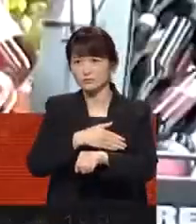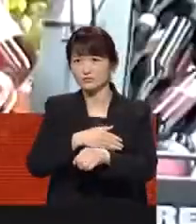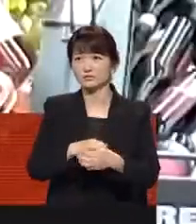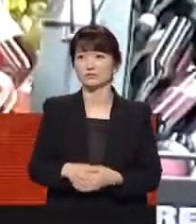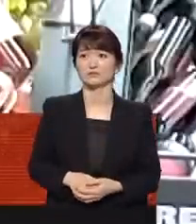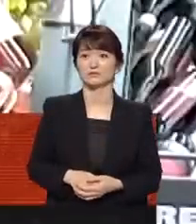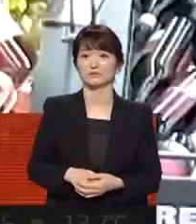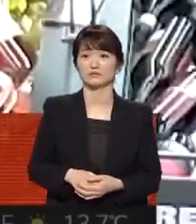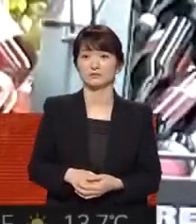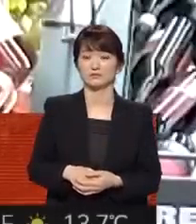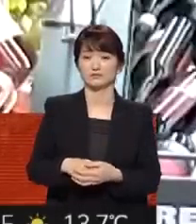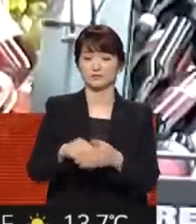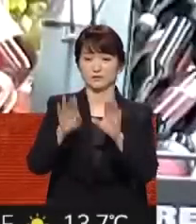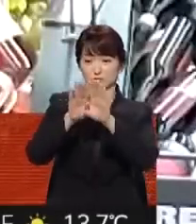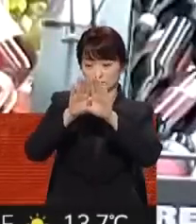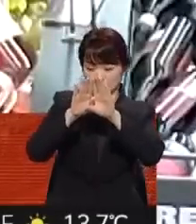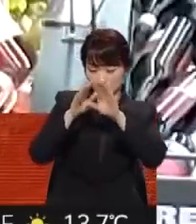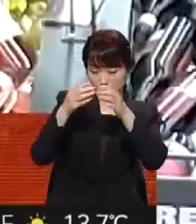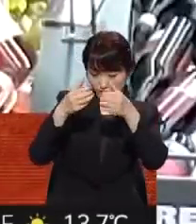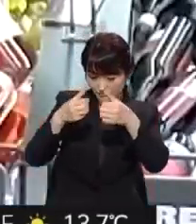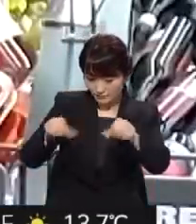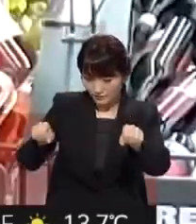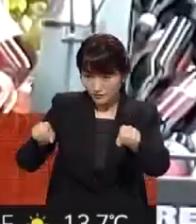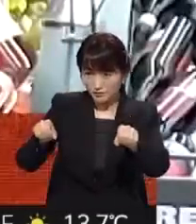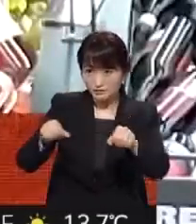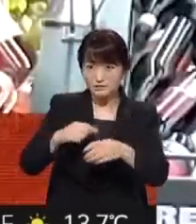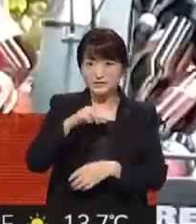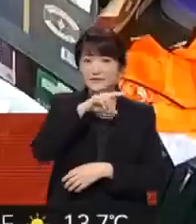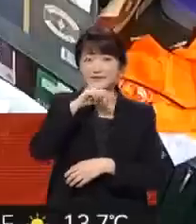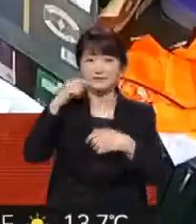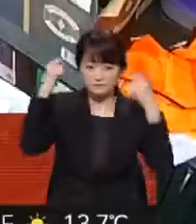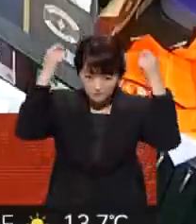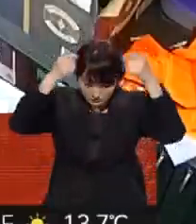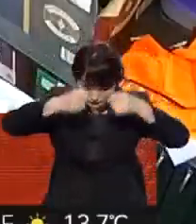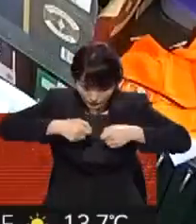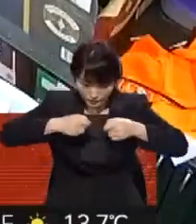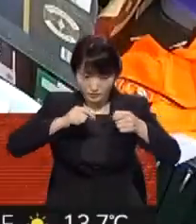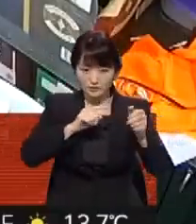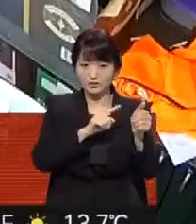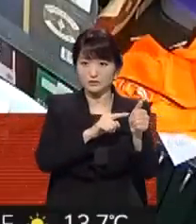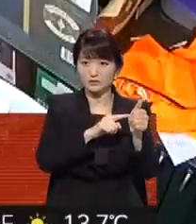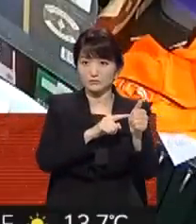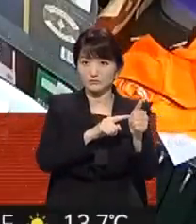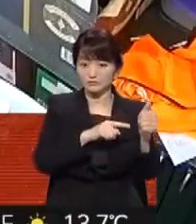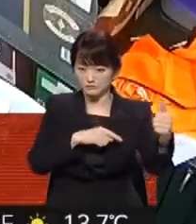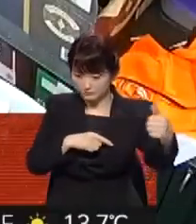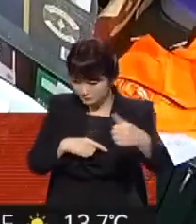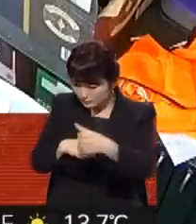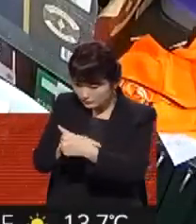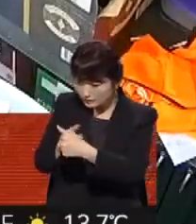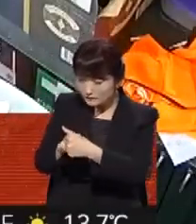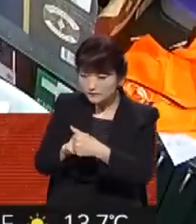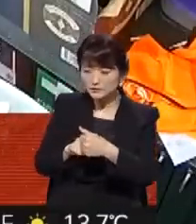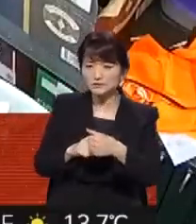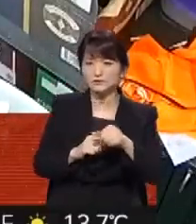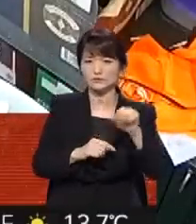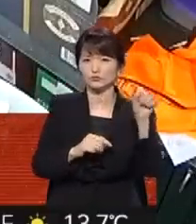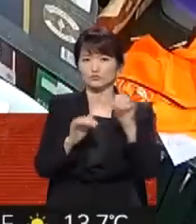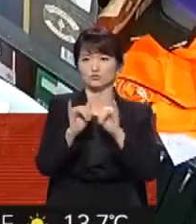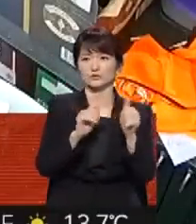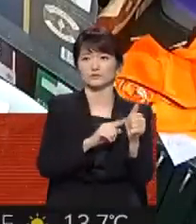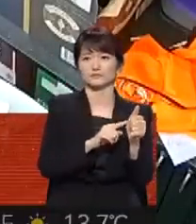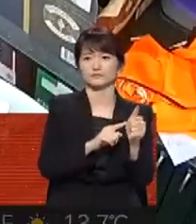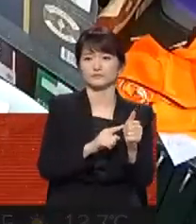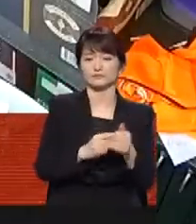뒤에요. 이 부서진 문 사이로 회색 후드를 뒤집어 쓴 남성이 들어옵니다. 이 남성 예상하신 대로 차 운전자였습니다. 이 남성은